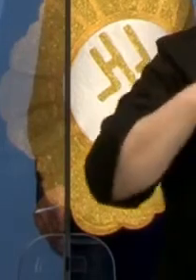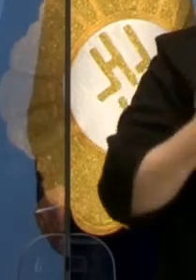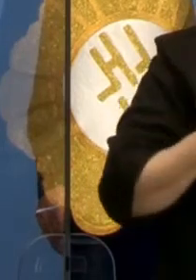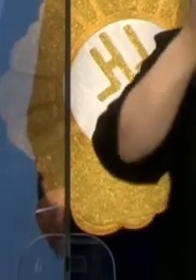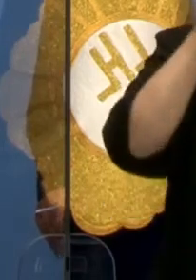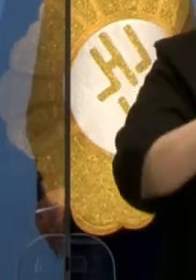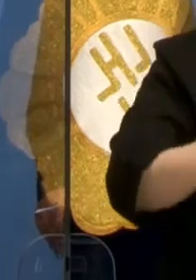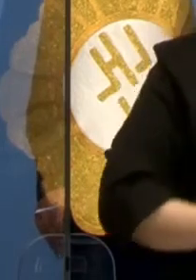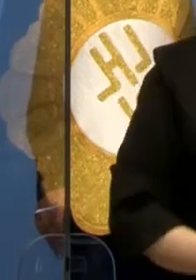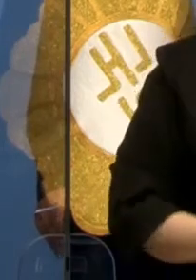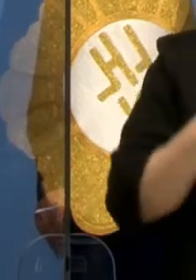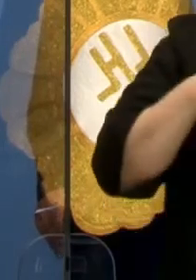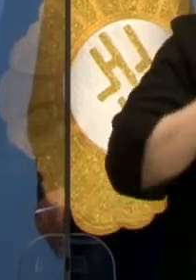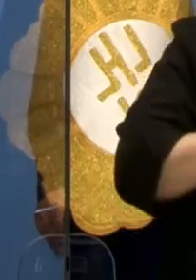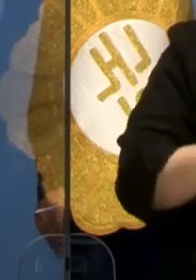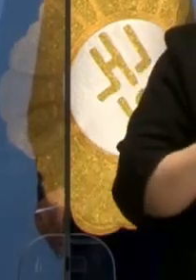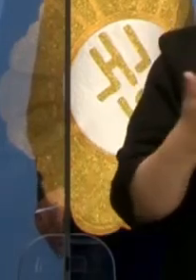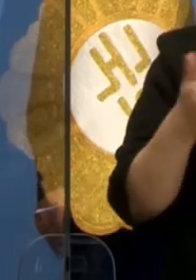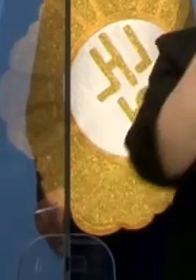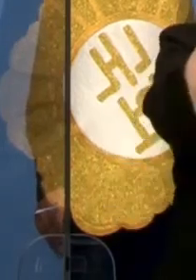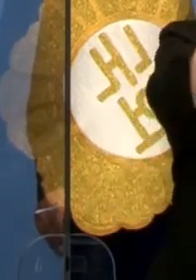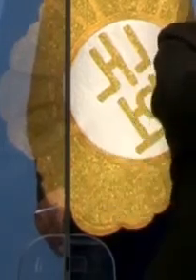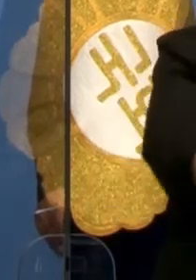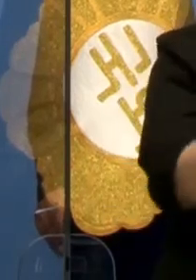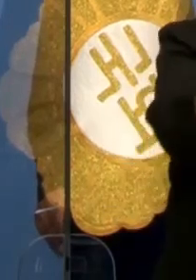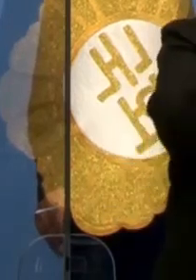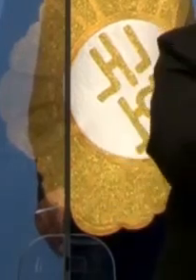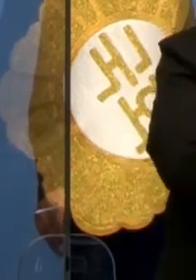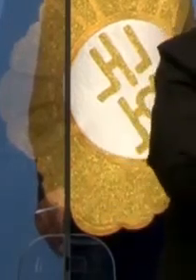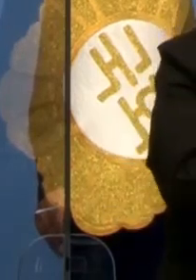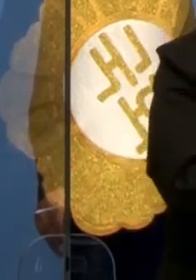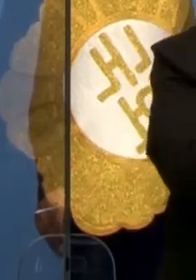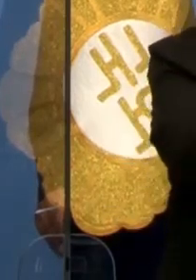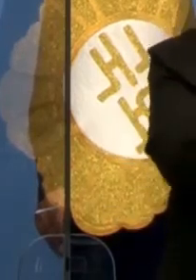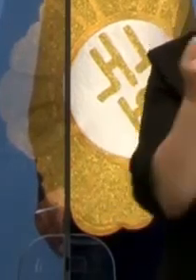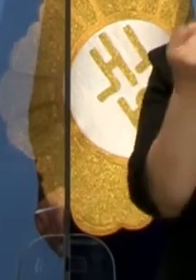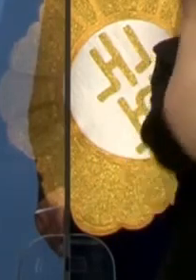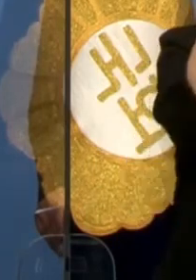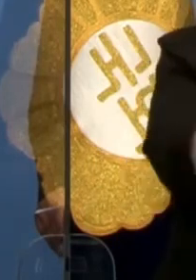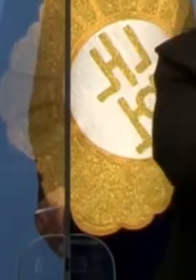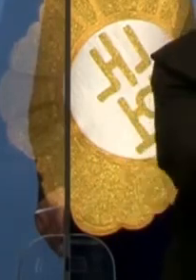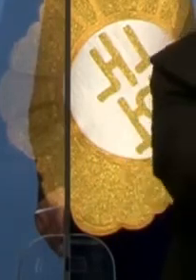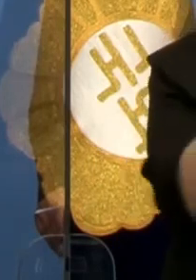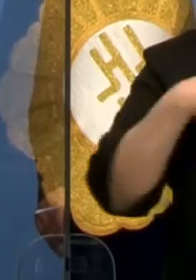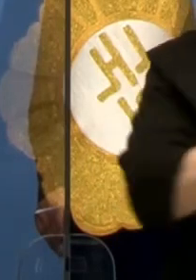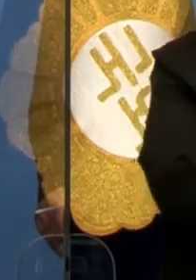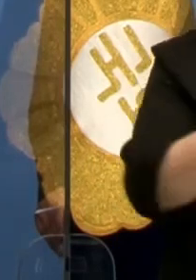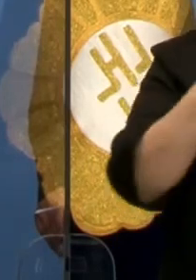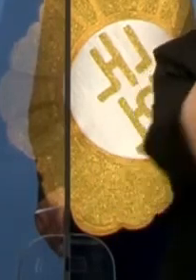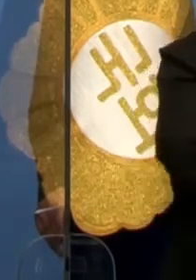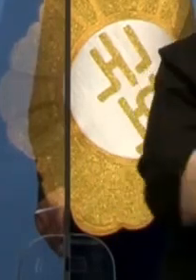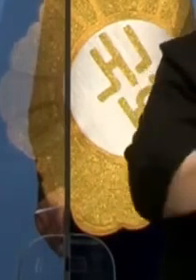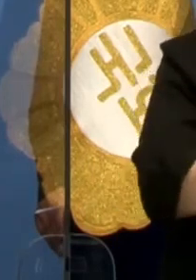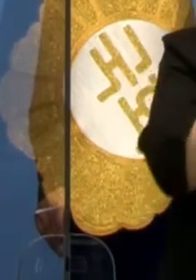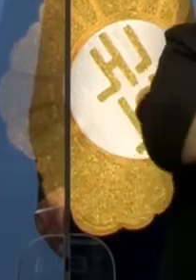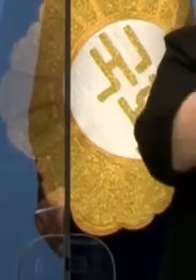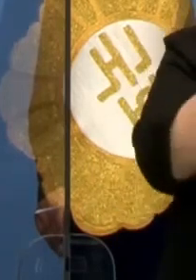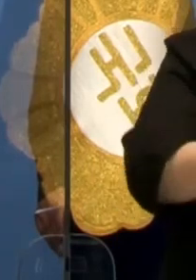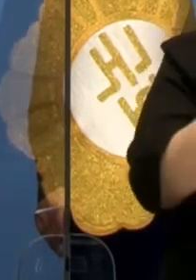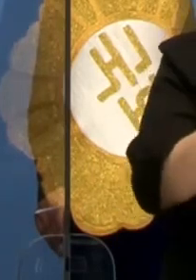하지만 저는 청장 부임 이후 일관되게 지역의 토착비리와 부패비리에 대한